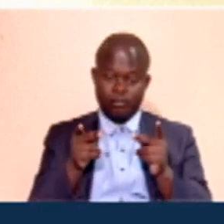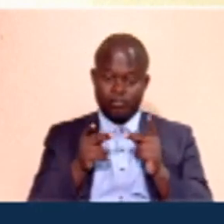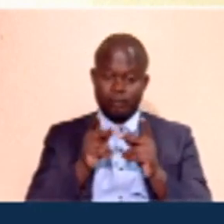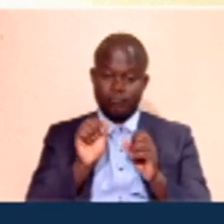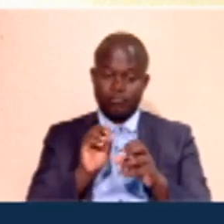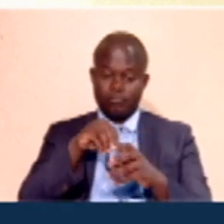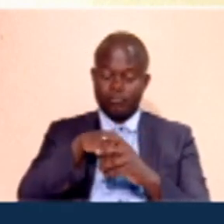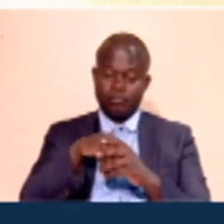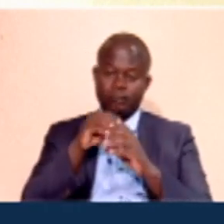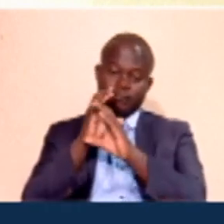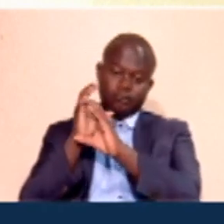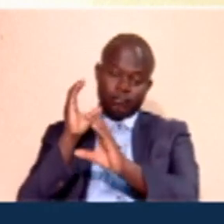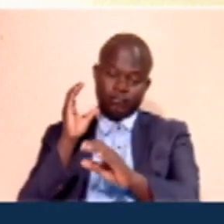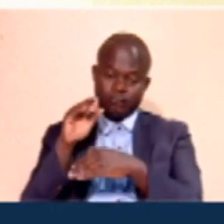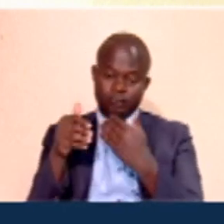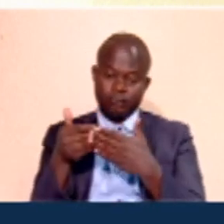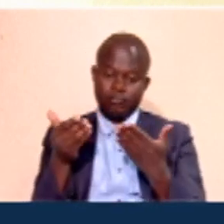washyira nko muri basi